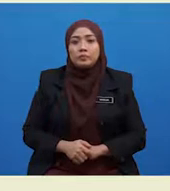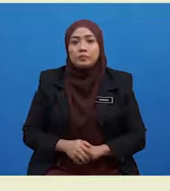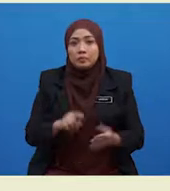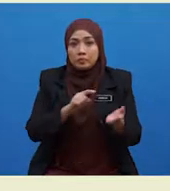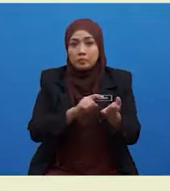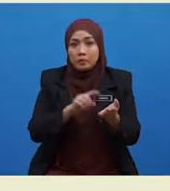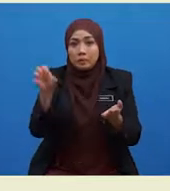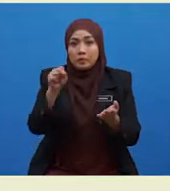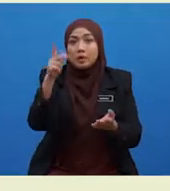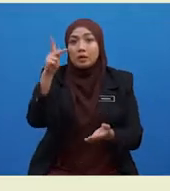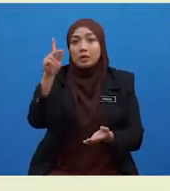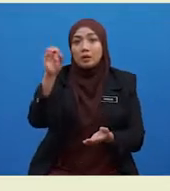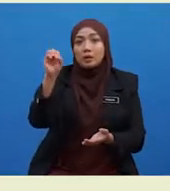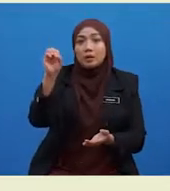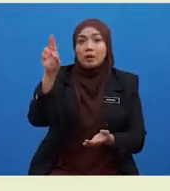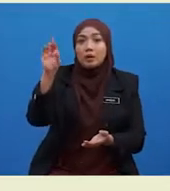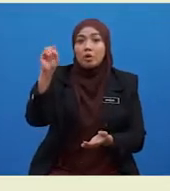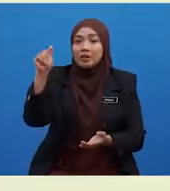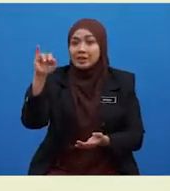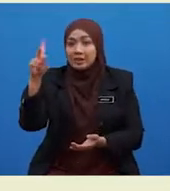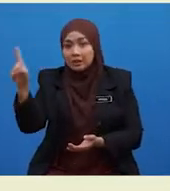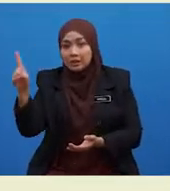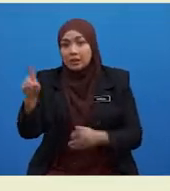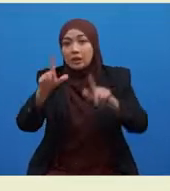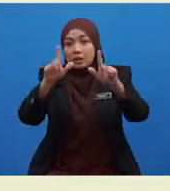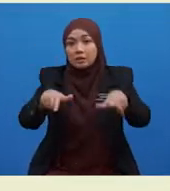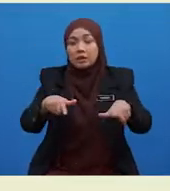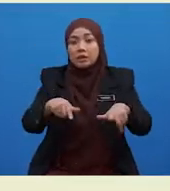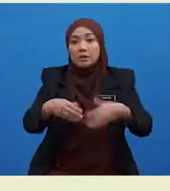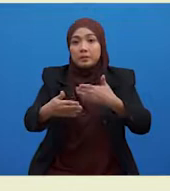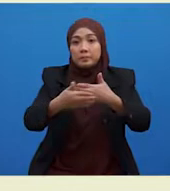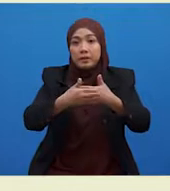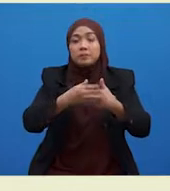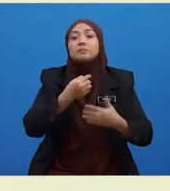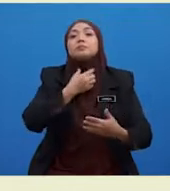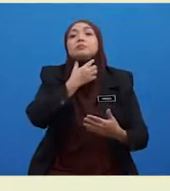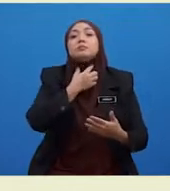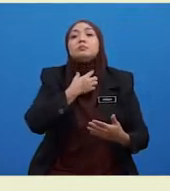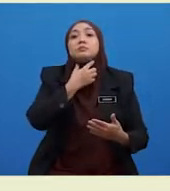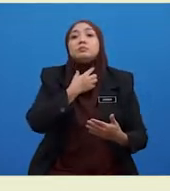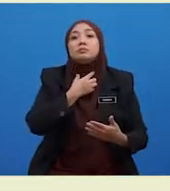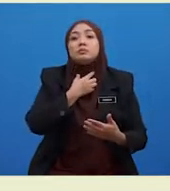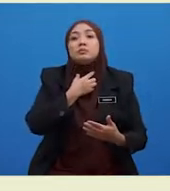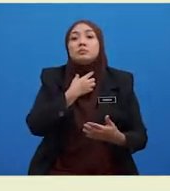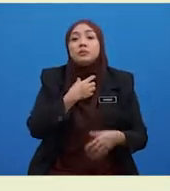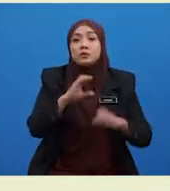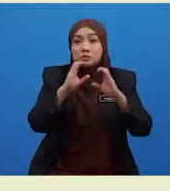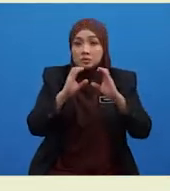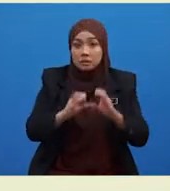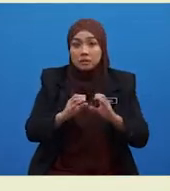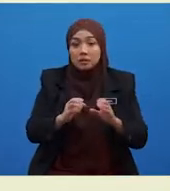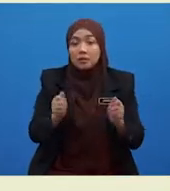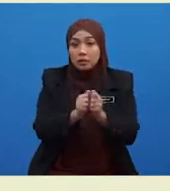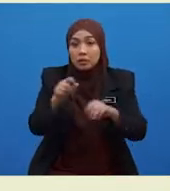arteri karotid. Arteri karotid terletak di bahagian depan leher. Caranya adalah dengan